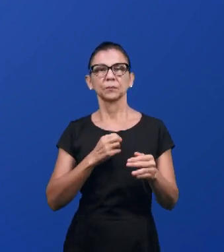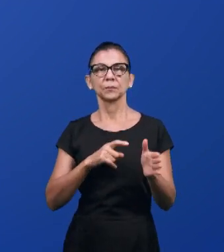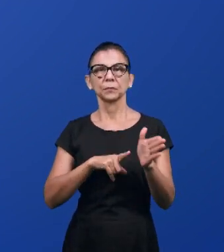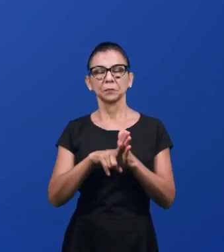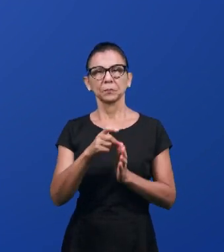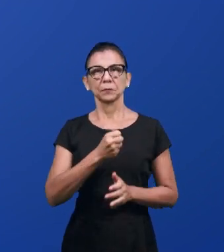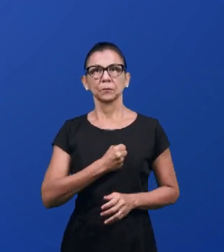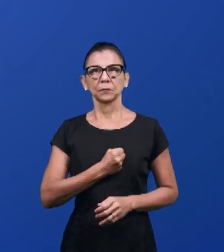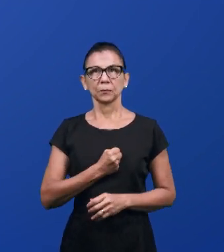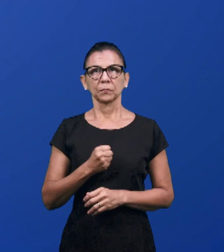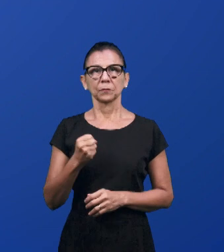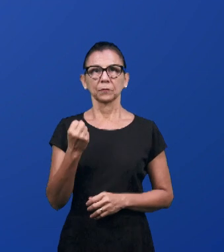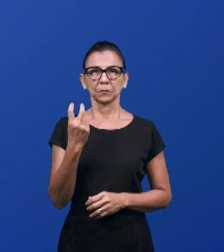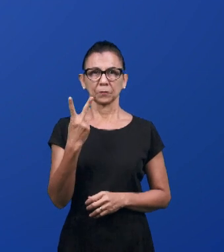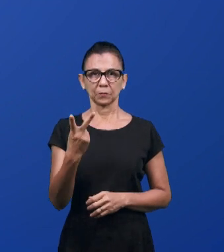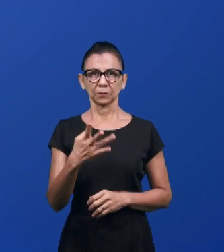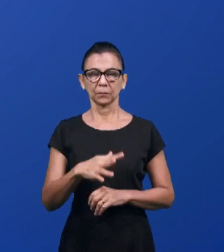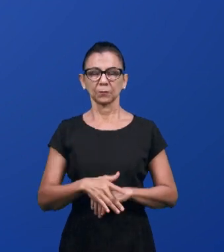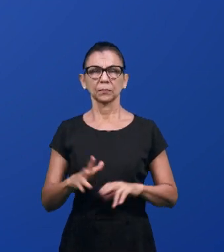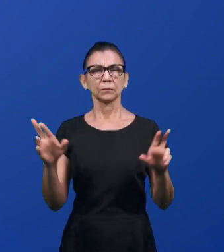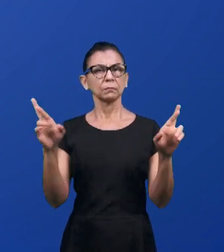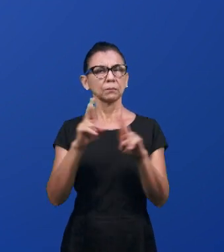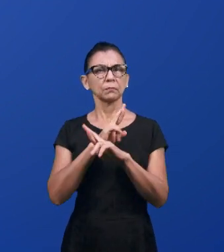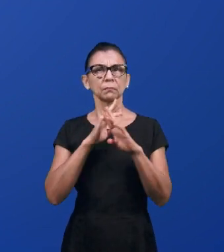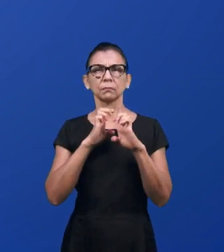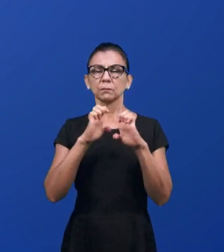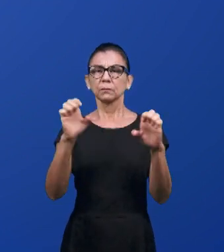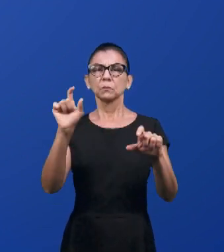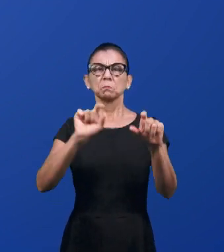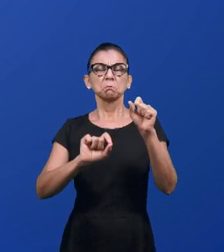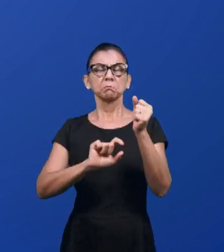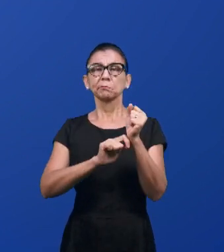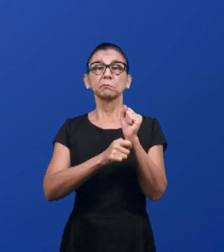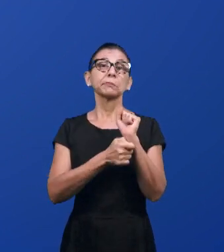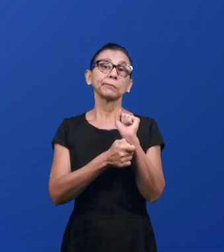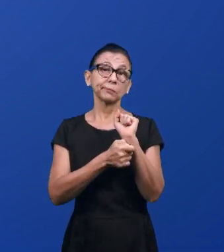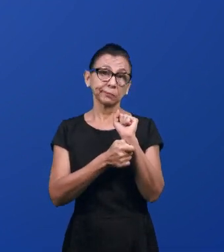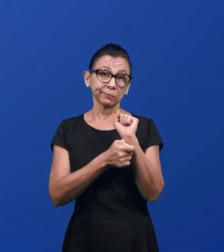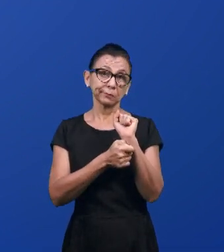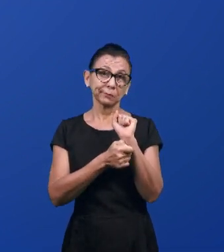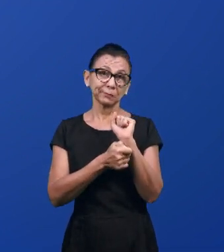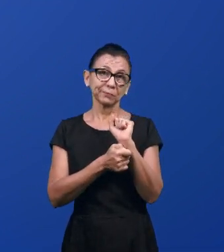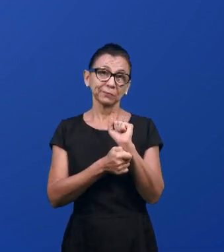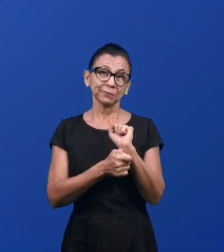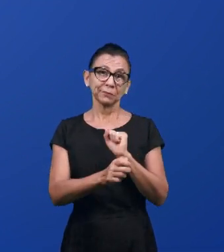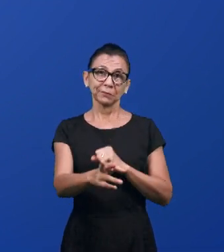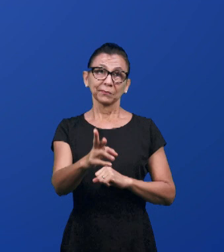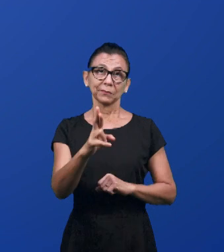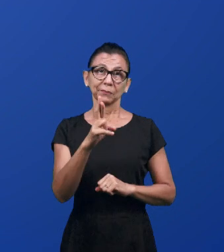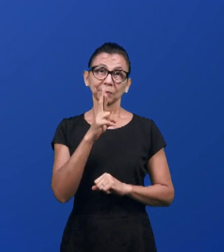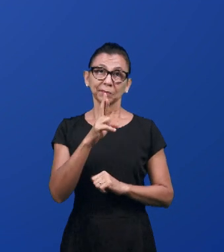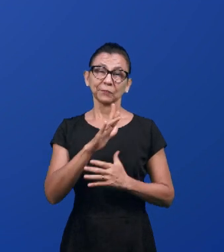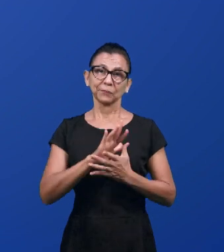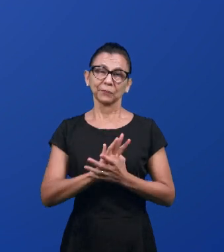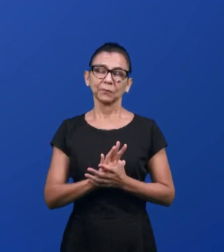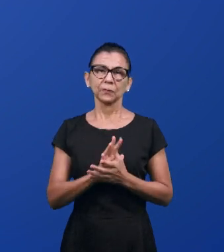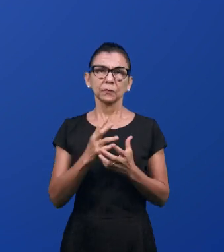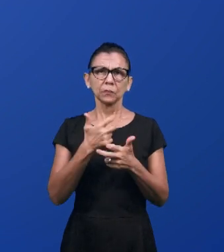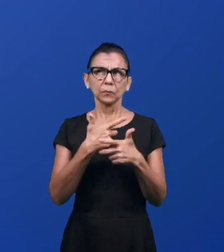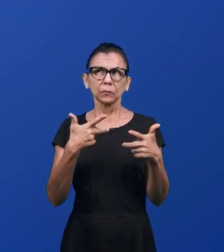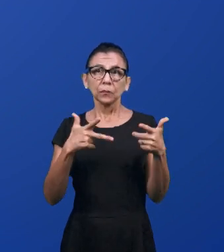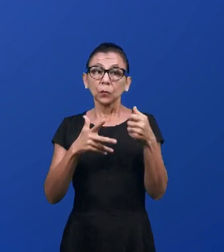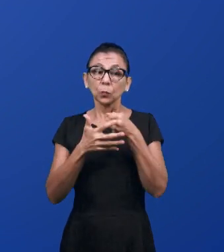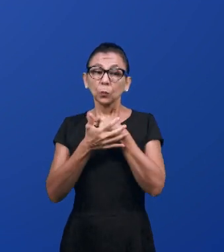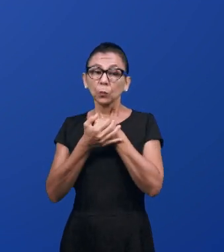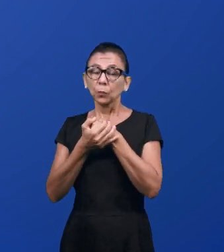qui dit, par rapport à l'évangile, c'est quoi le mystère? La réponse est, c'est ce qui est occulté,